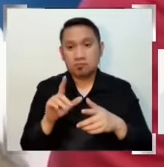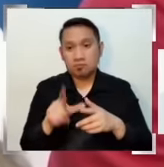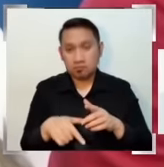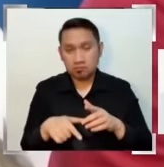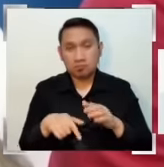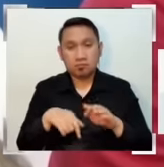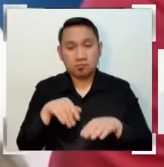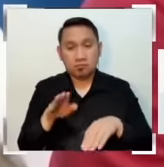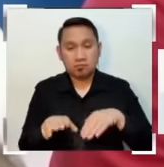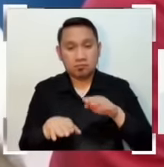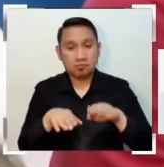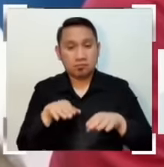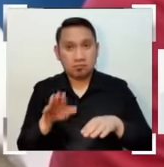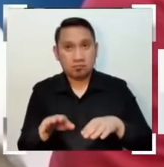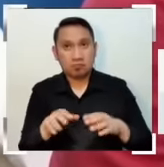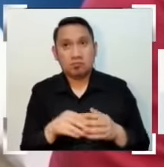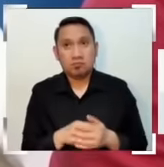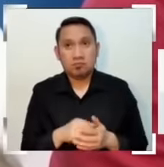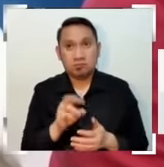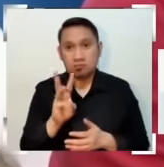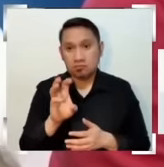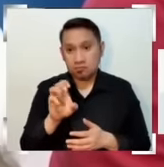wet ground.